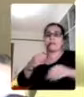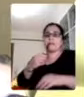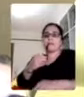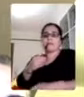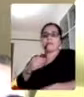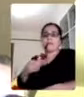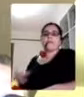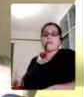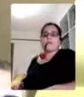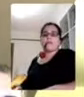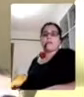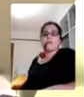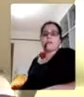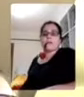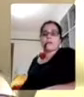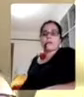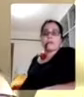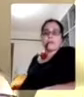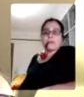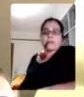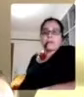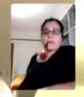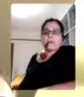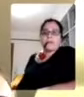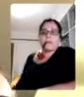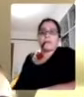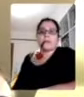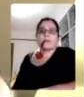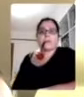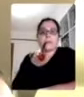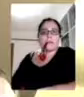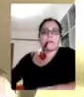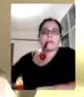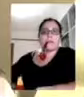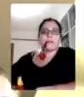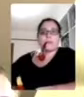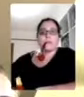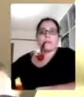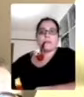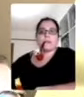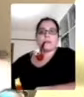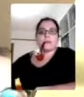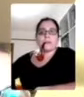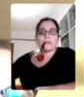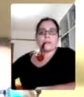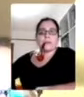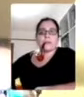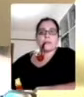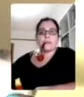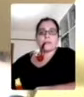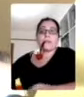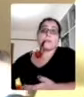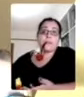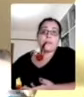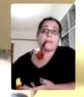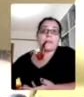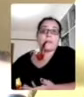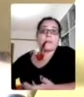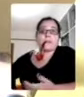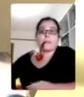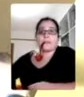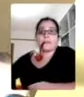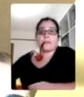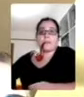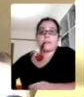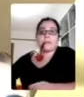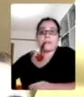yani. Hani kitabı bir kere kendinizden uzun tutmanız lazım çünkü ağzınızda şey gibi kaval gibi bir şey var. Bana her zaman için